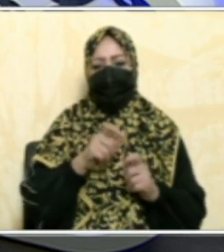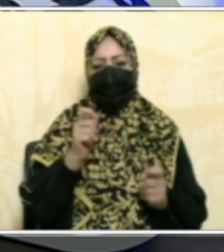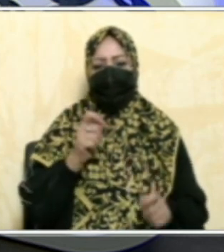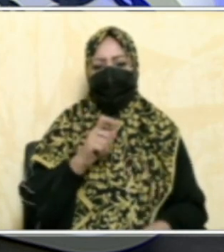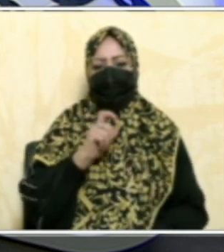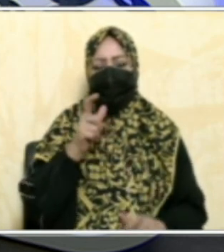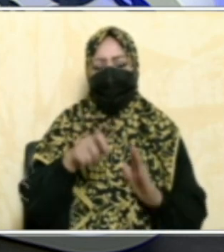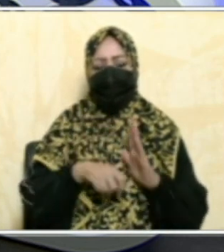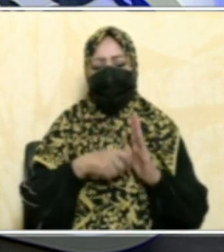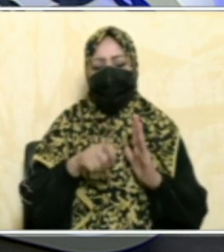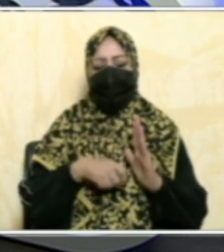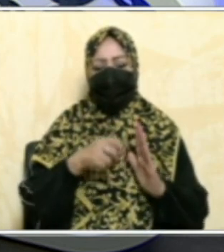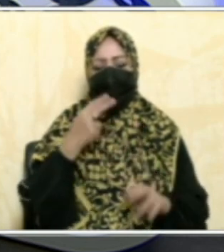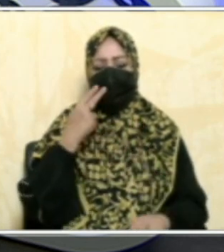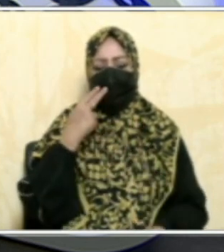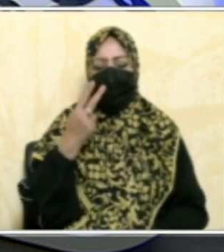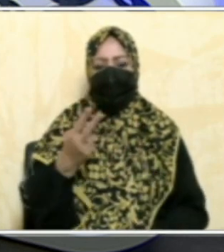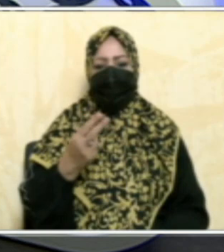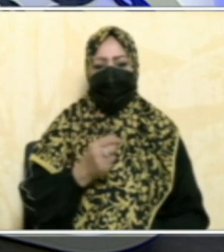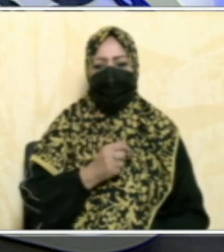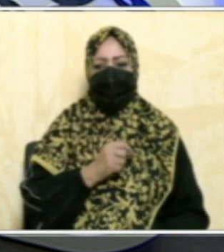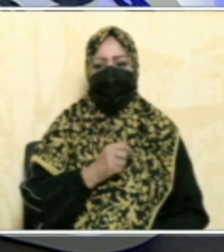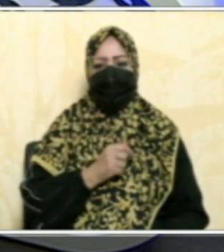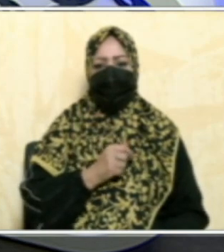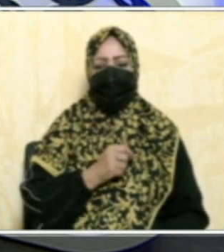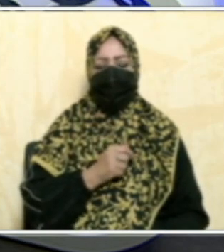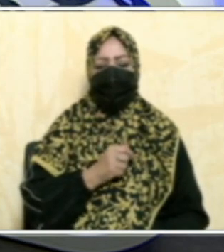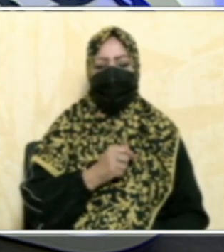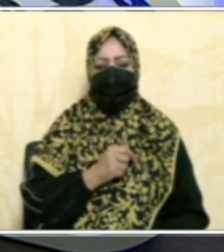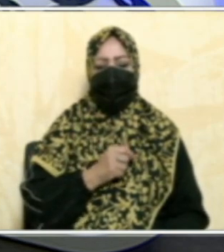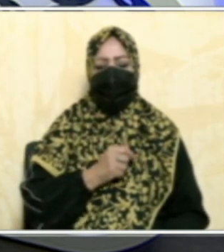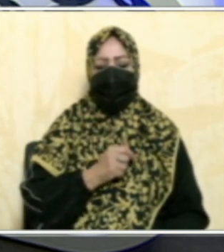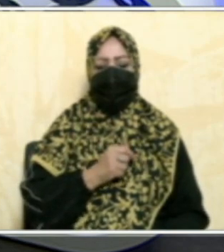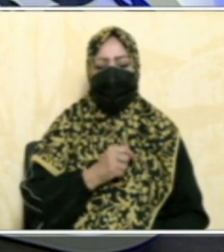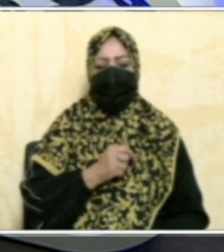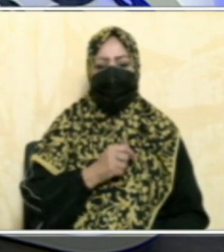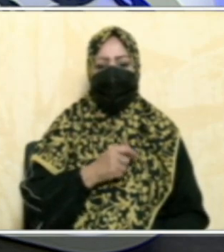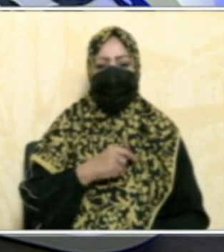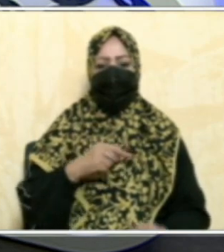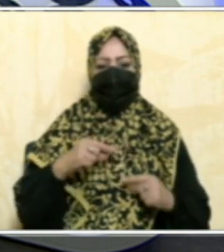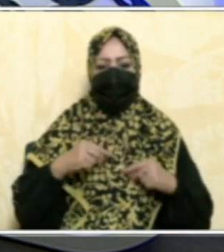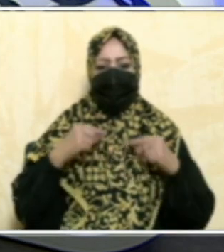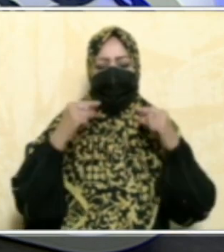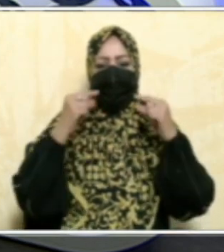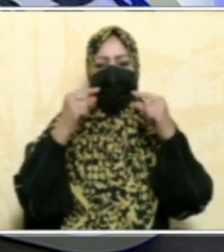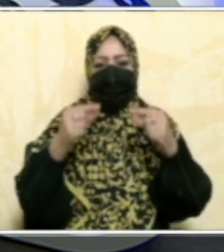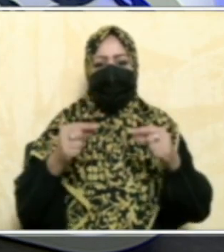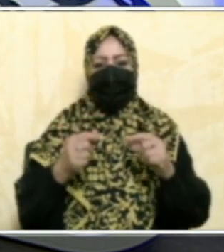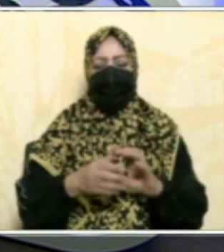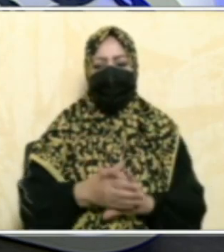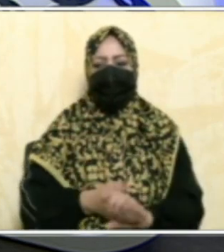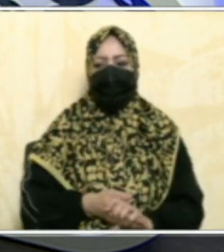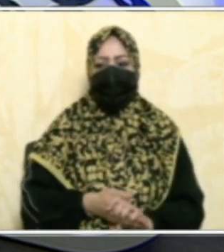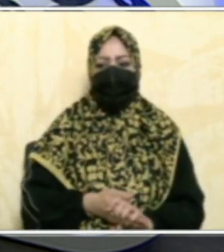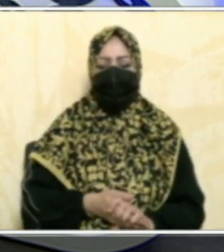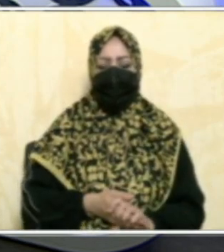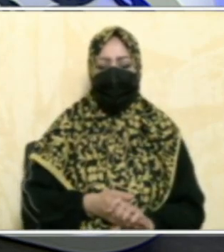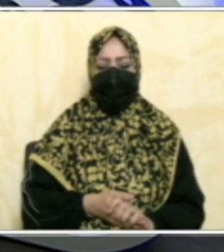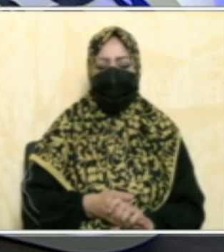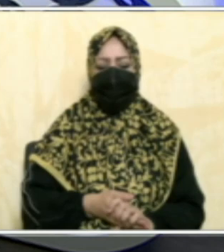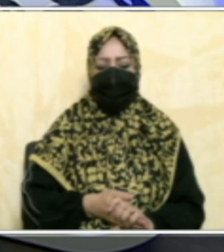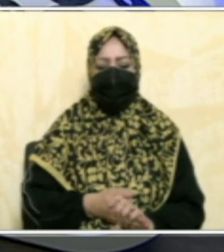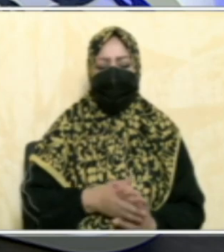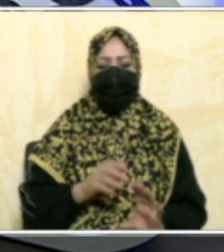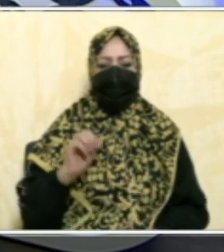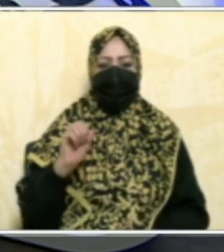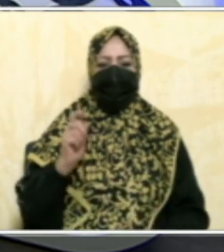فمحور الفيديو كان الحديث محمد عبد العزيز من أبو هريرة رضي الله عنه تعلم آية الكرسي